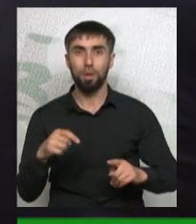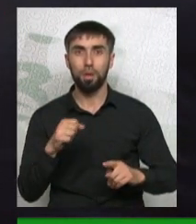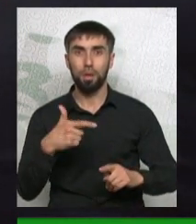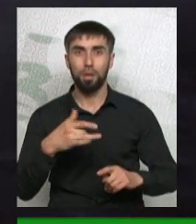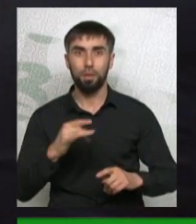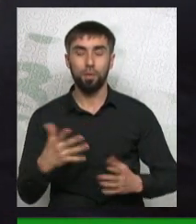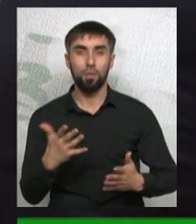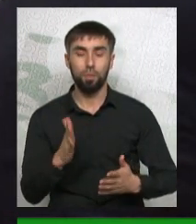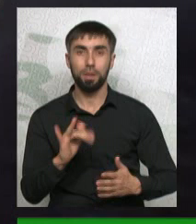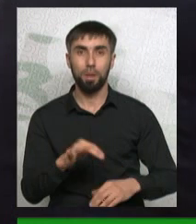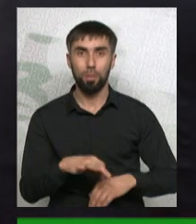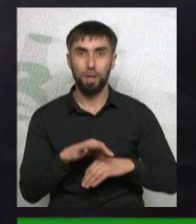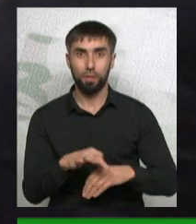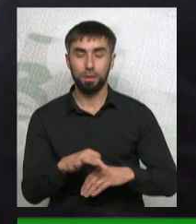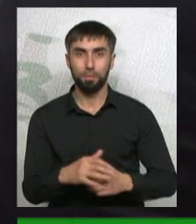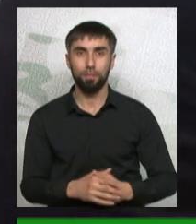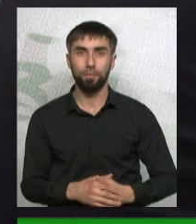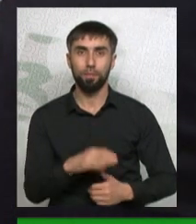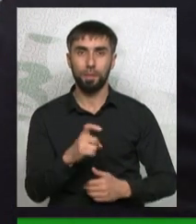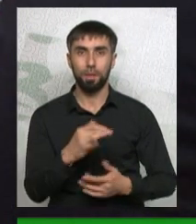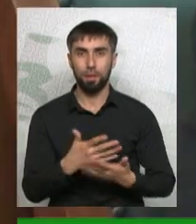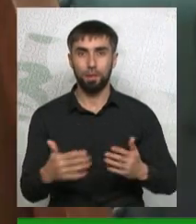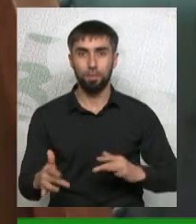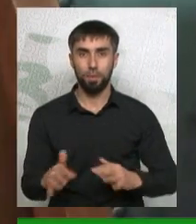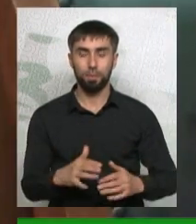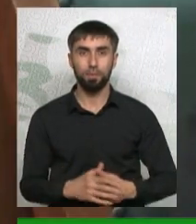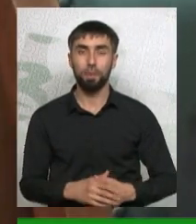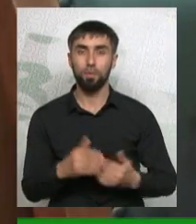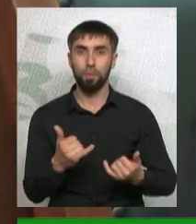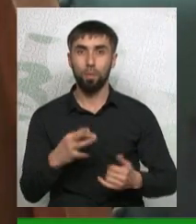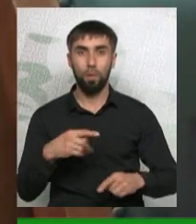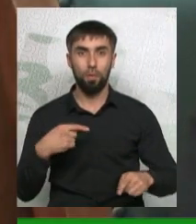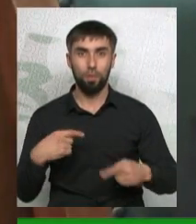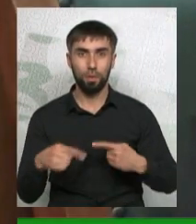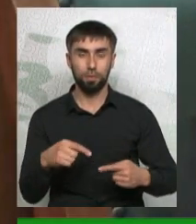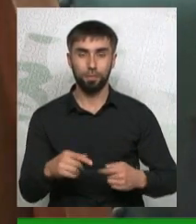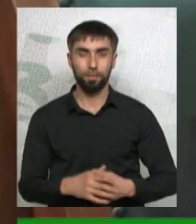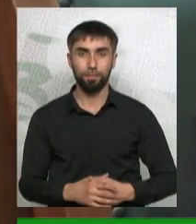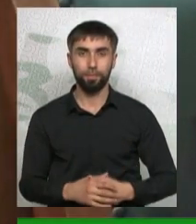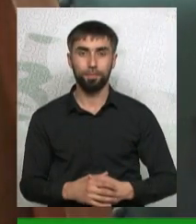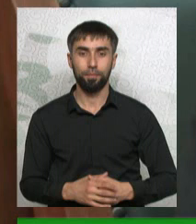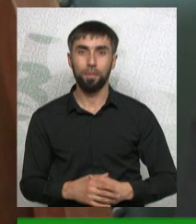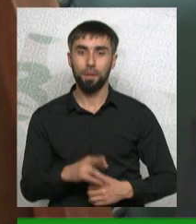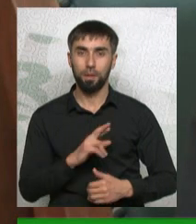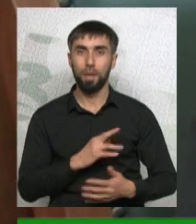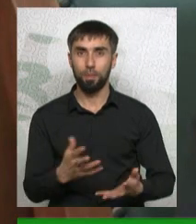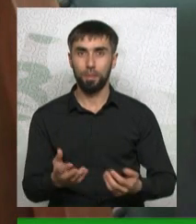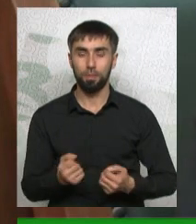график проведения, значит, тех или иных мероприятий. Сейчас по футболу, значит, я